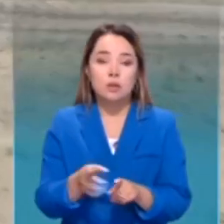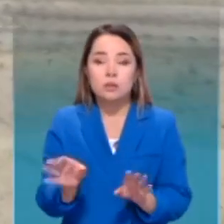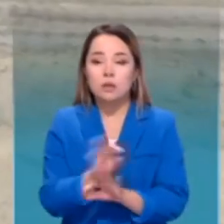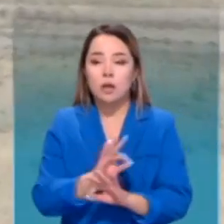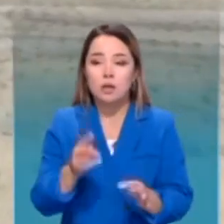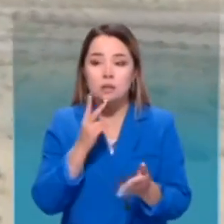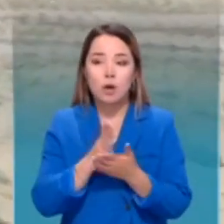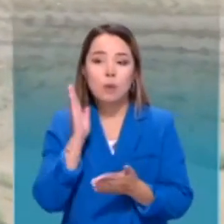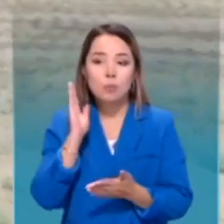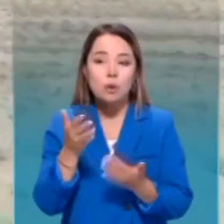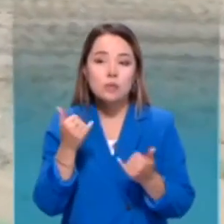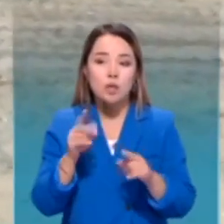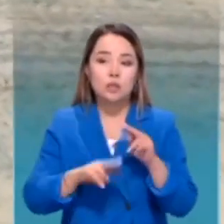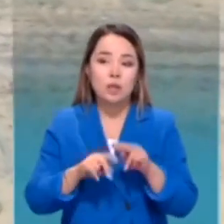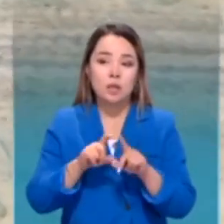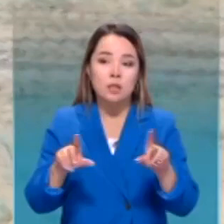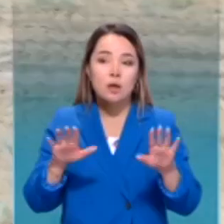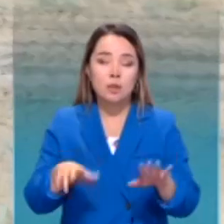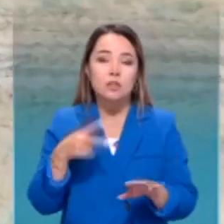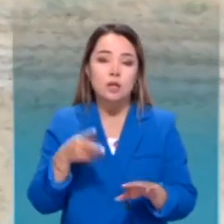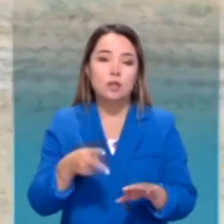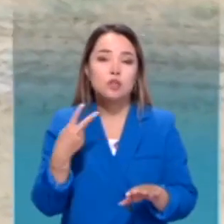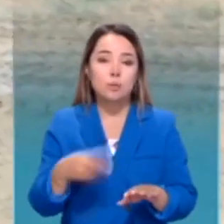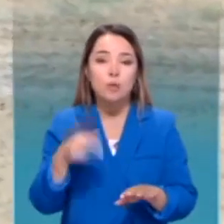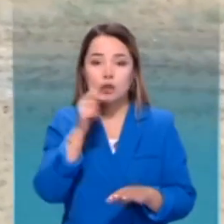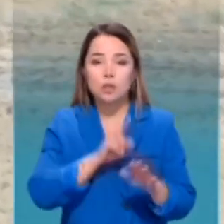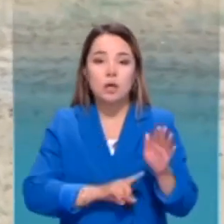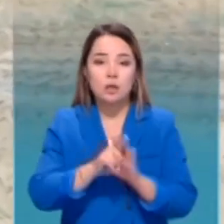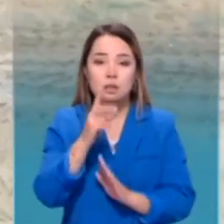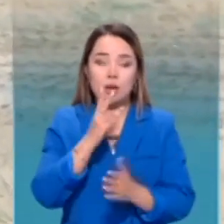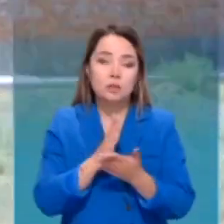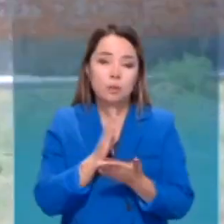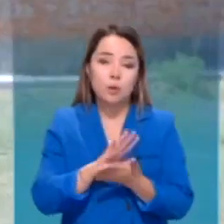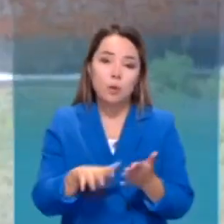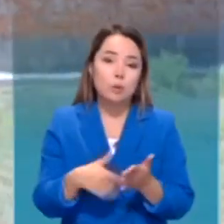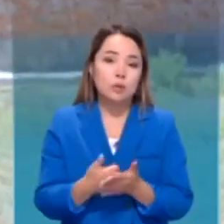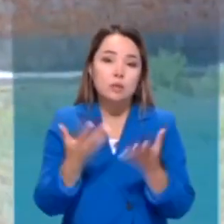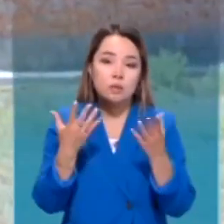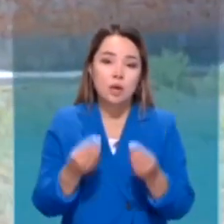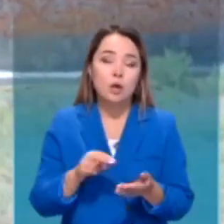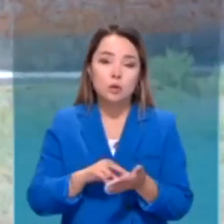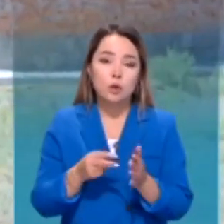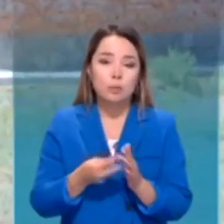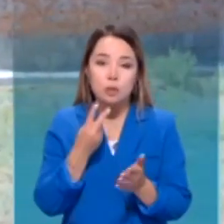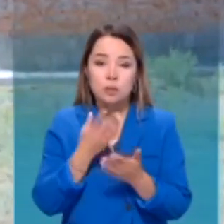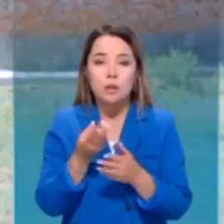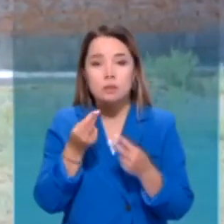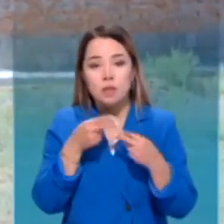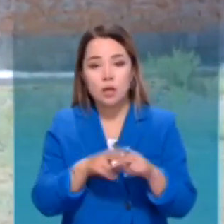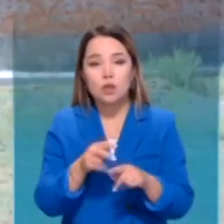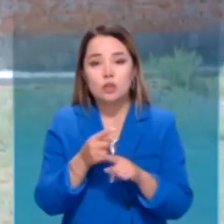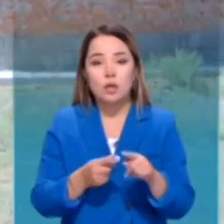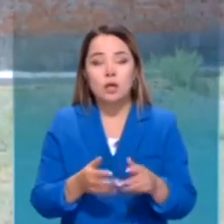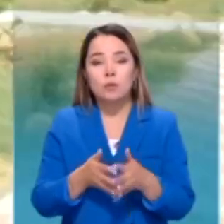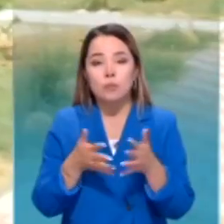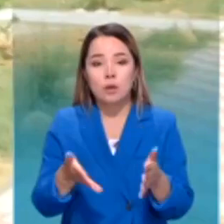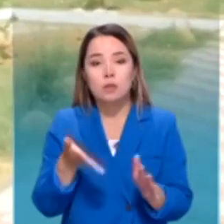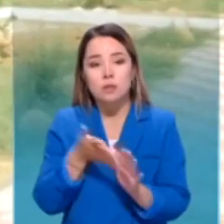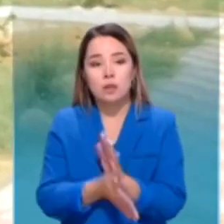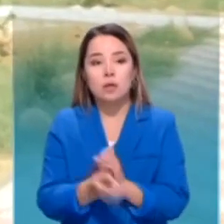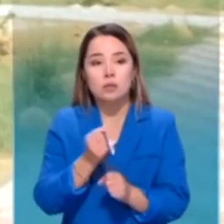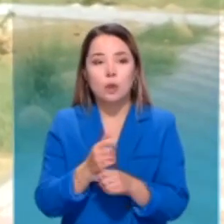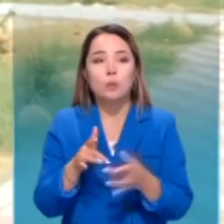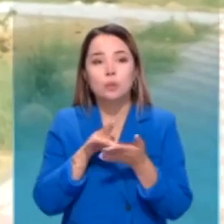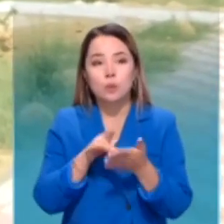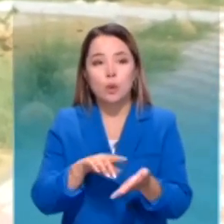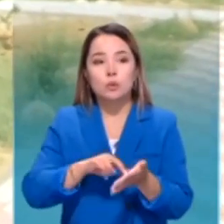жақсы. Кешеннің құрылысы 2020 жылы басталған. Осы уақытқа дейін жобаға қарастырылған қаржының тең жартысы игеріліпті.